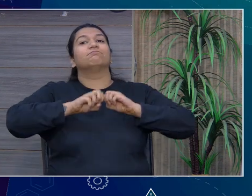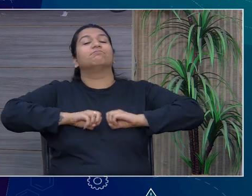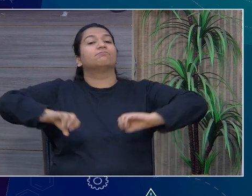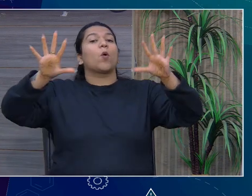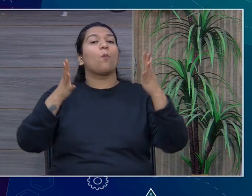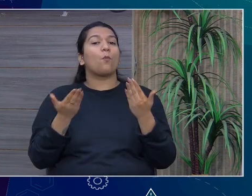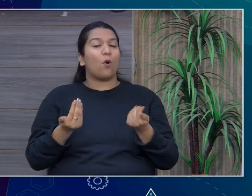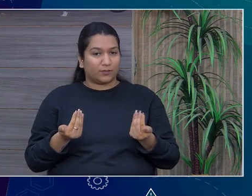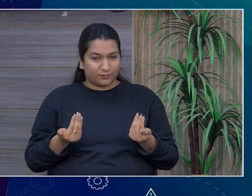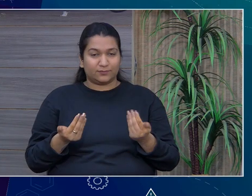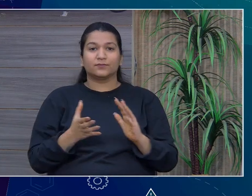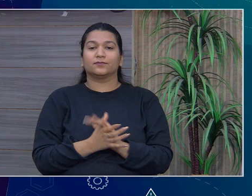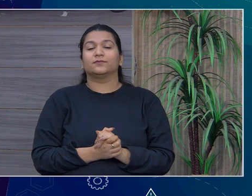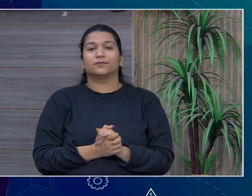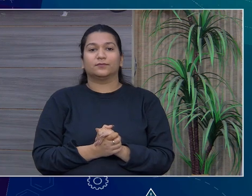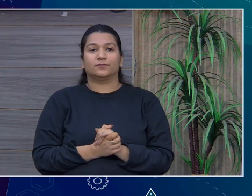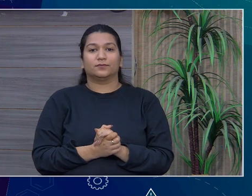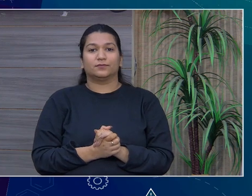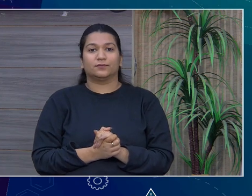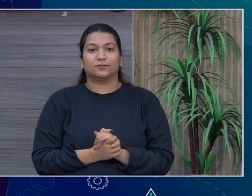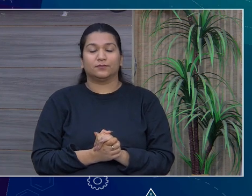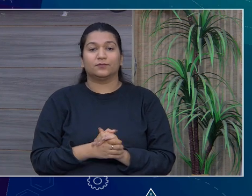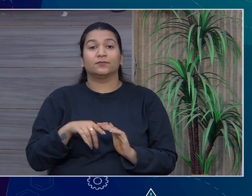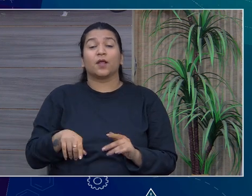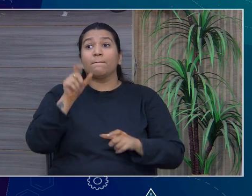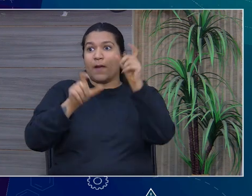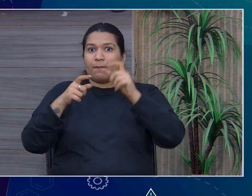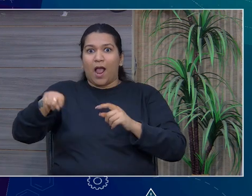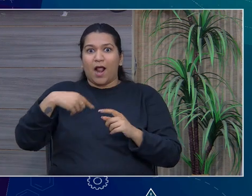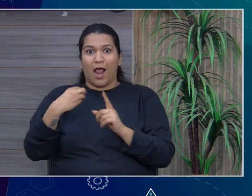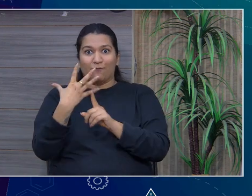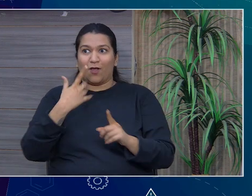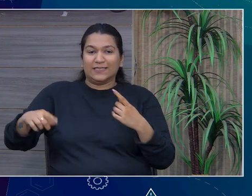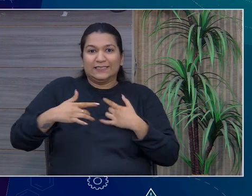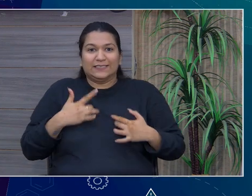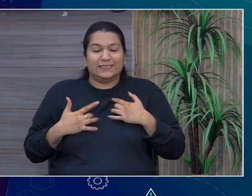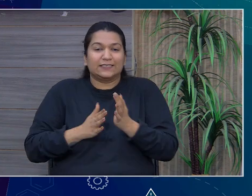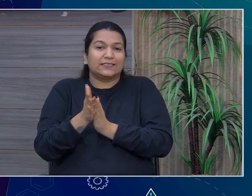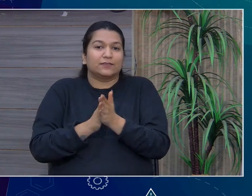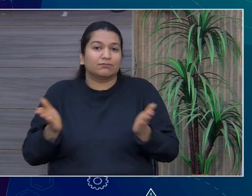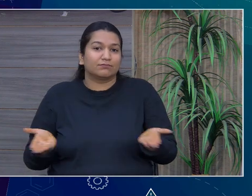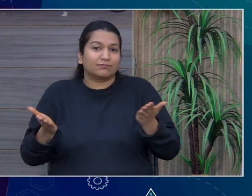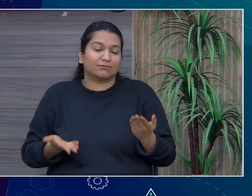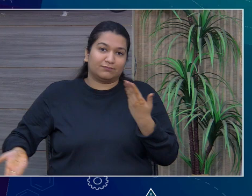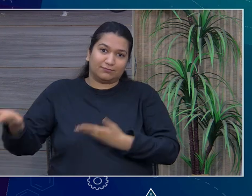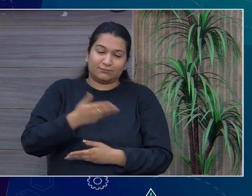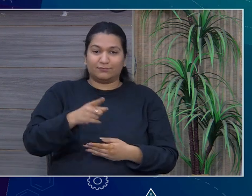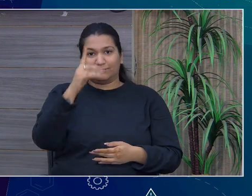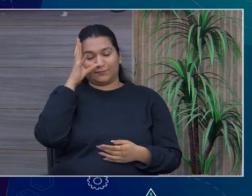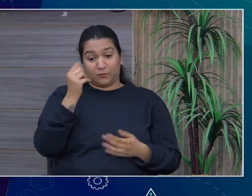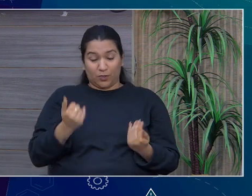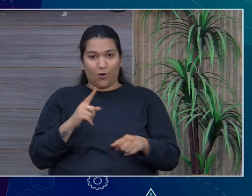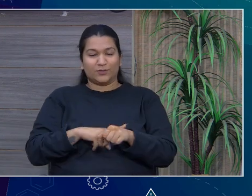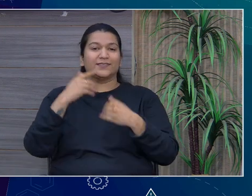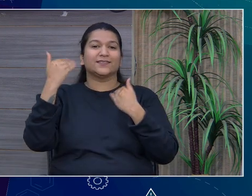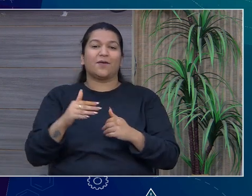कमाल का था, बहुत अच्छा था, और ये एक आदर्श स्थापित करेगा और भी बच्चों को प्रेरित करेगा होमवर्क करने के लिए। तो ये एक छोटी सी कुछ बातें हैं आपको करनी थी, समय हमारे पास